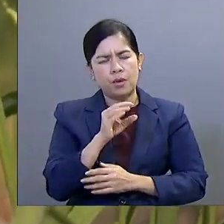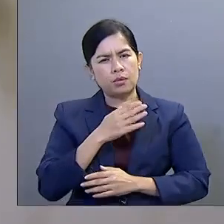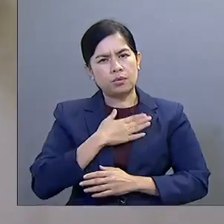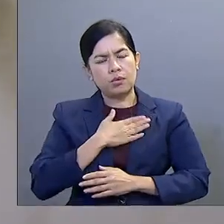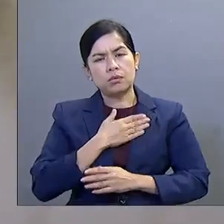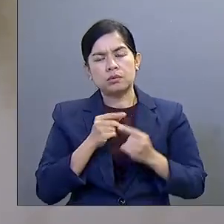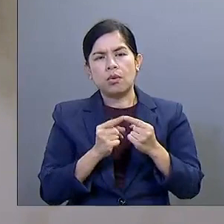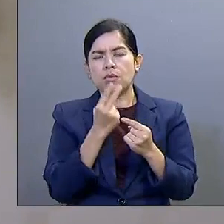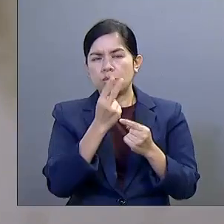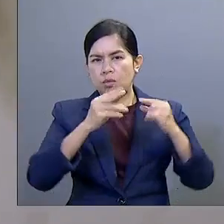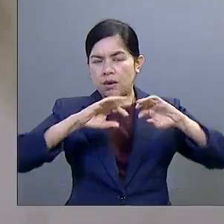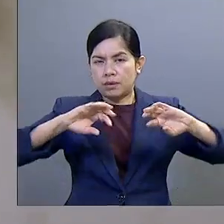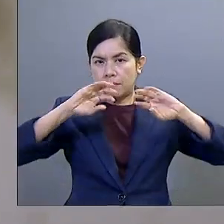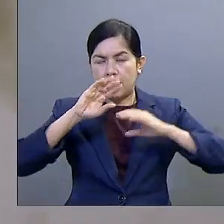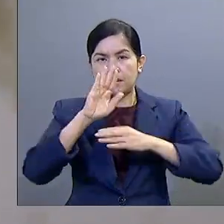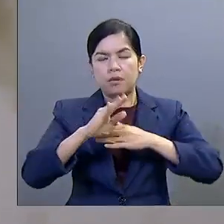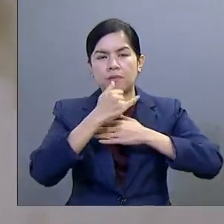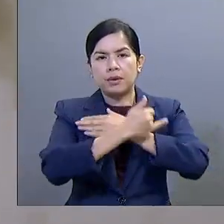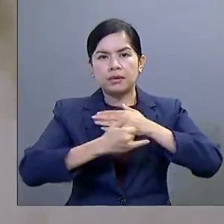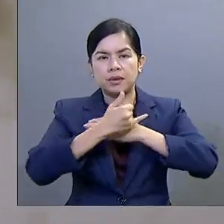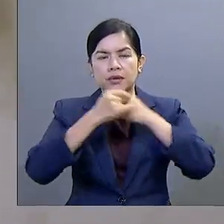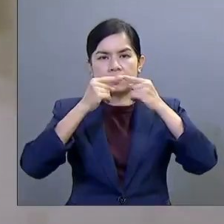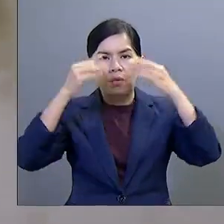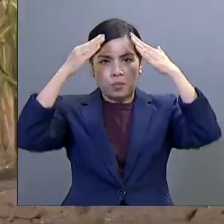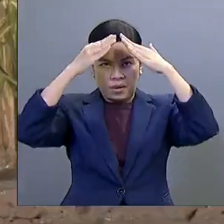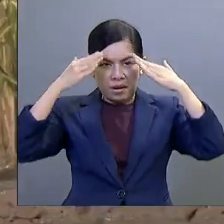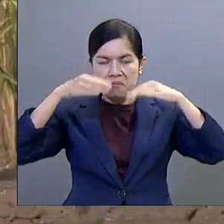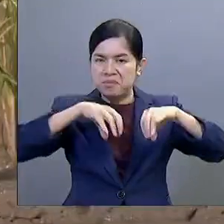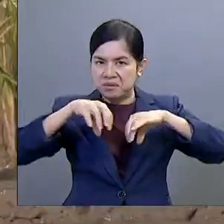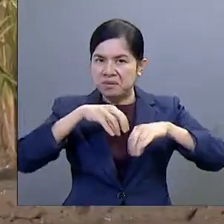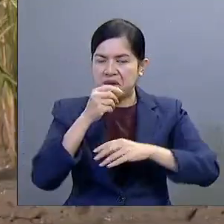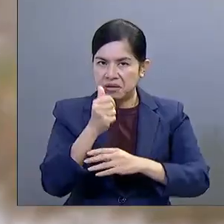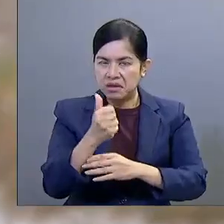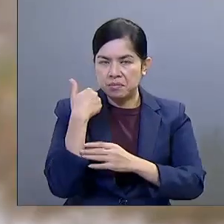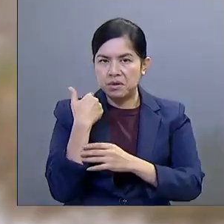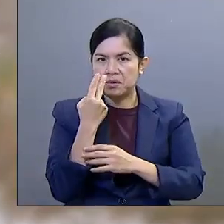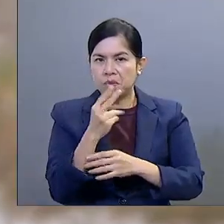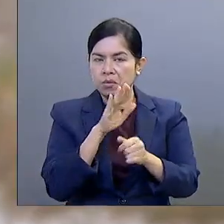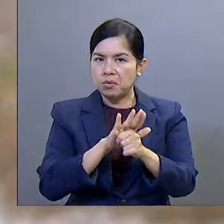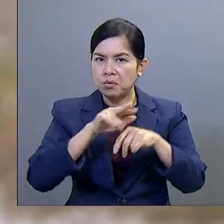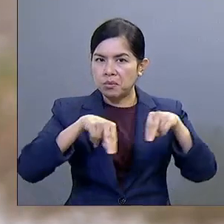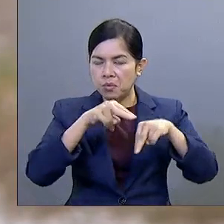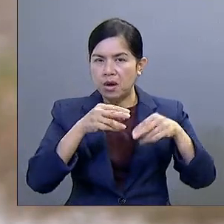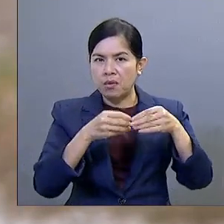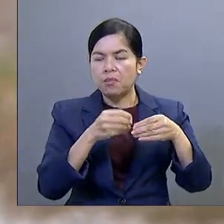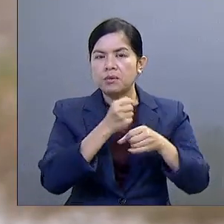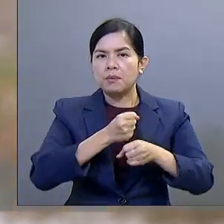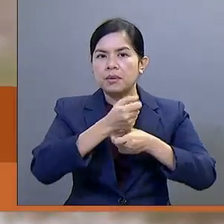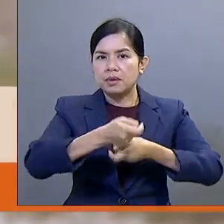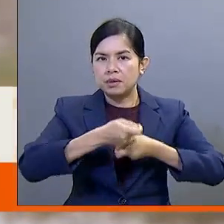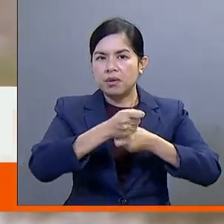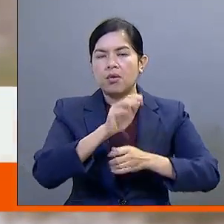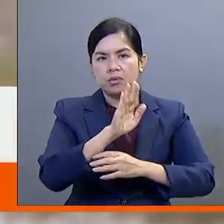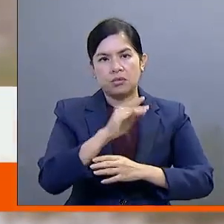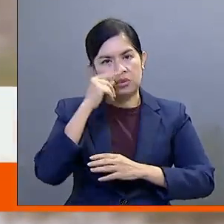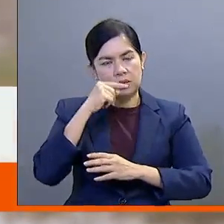ของเวียดนามมีการบริหารจัดการที่ดีและใส่ใจเกษตรกรมากกว่าไทย ทางภาครัฐทางหน่วยงานที่เกี่ย